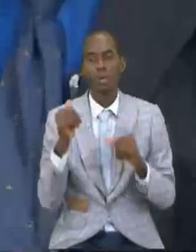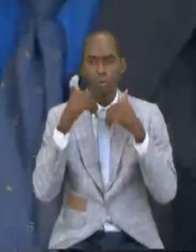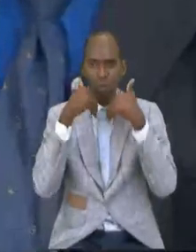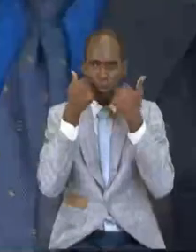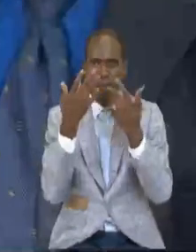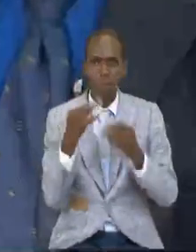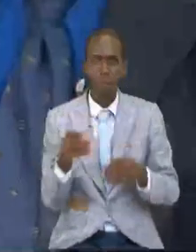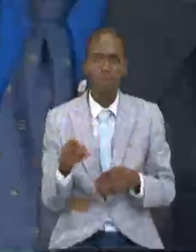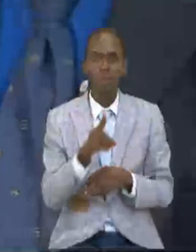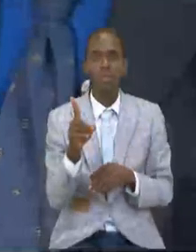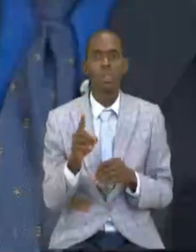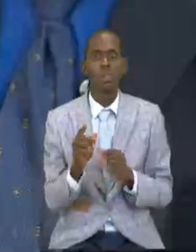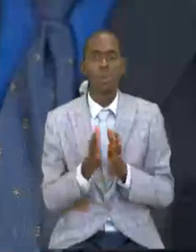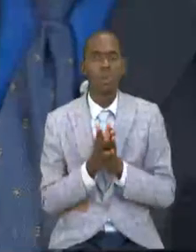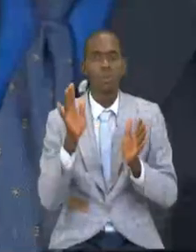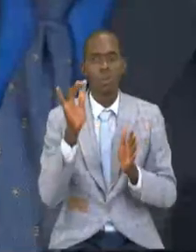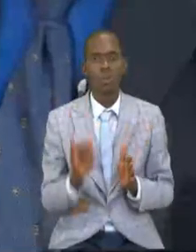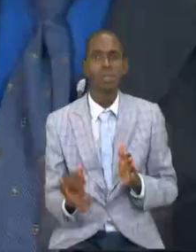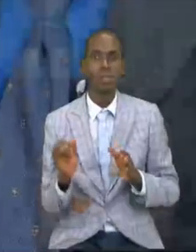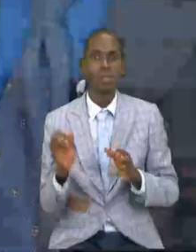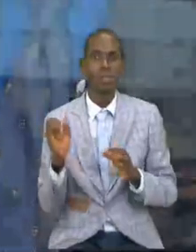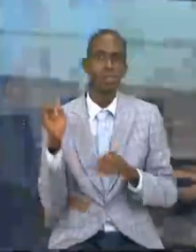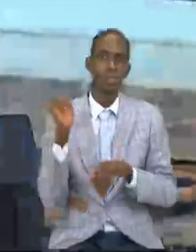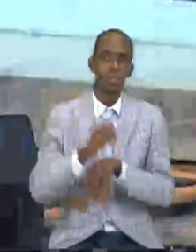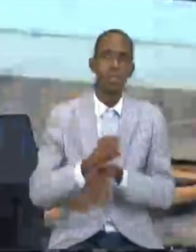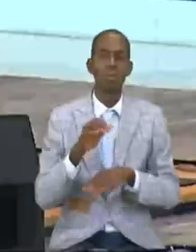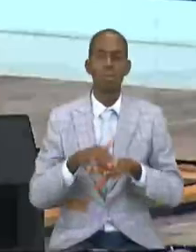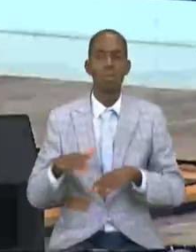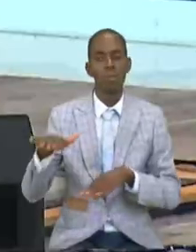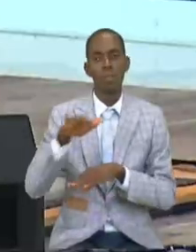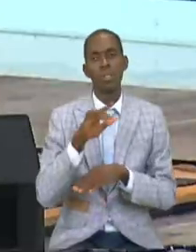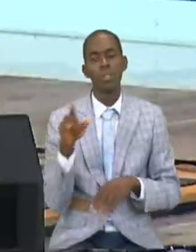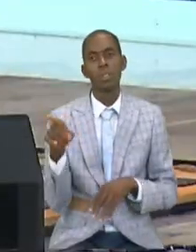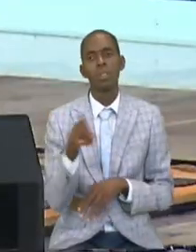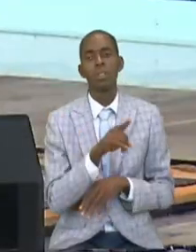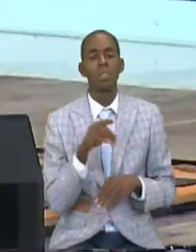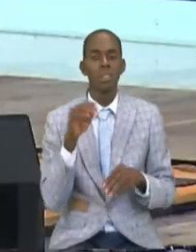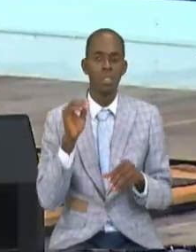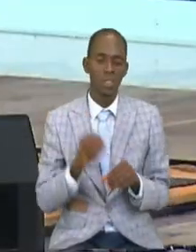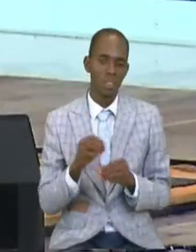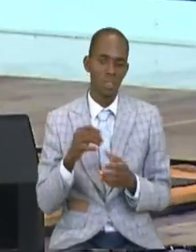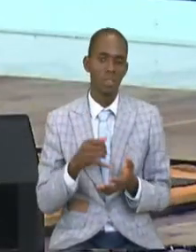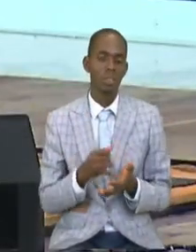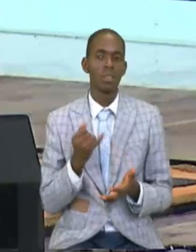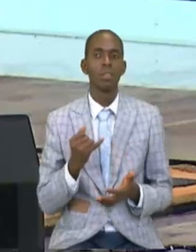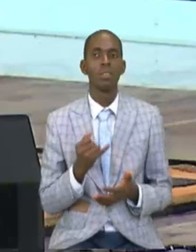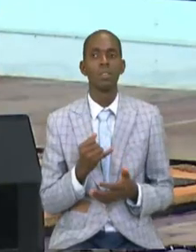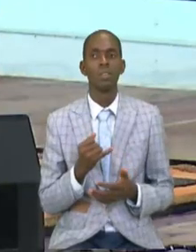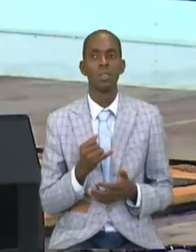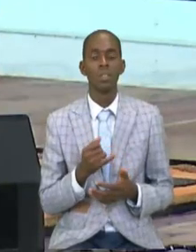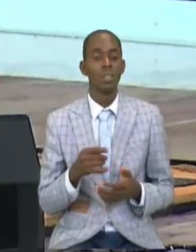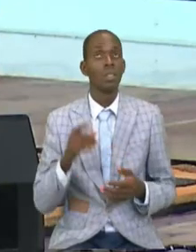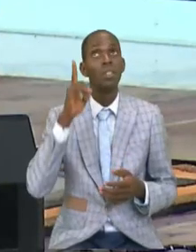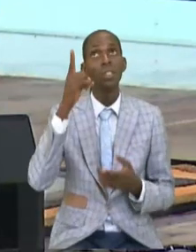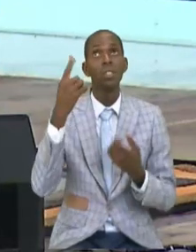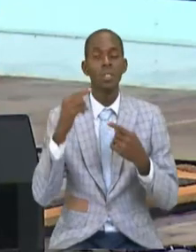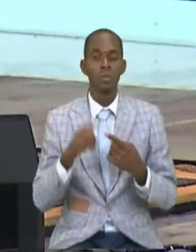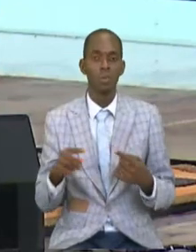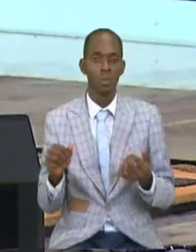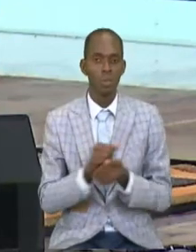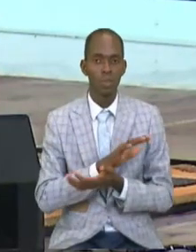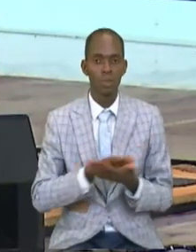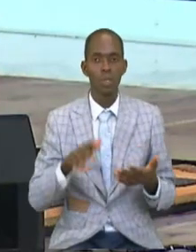livrés publiquement en spectacle, en triomphant d'elle par la croix. Il est venu